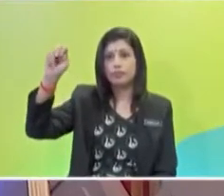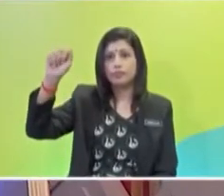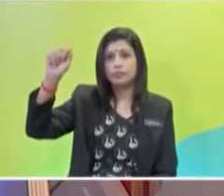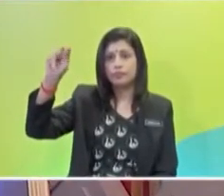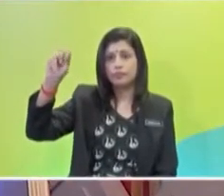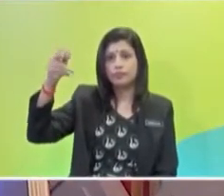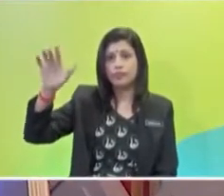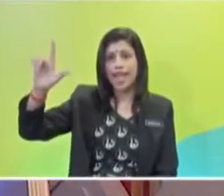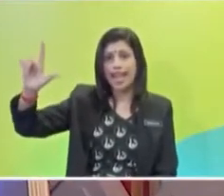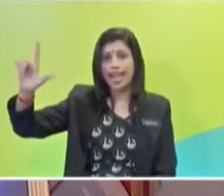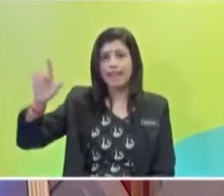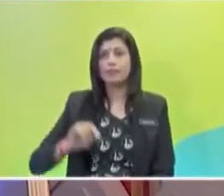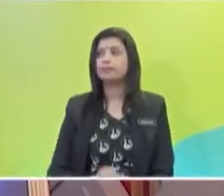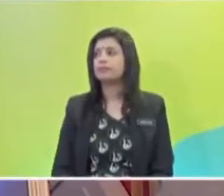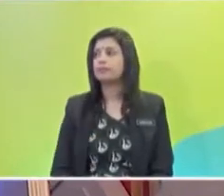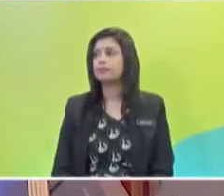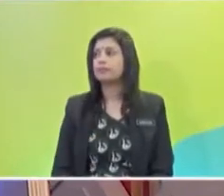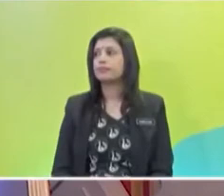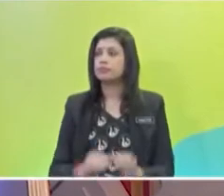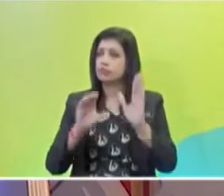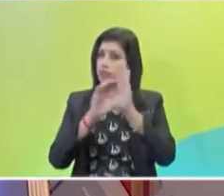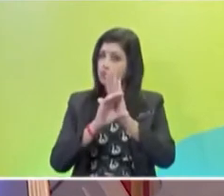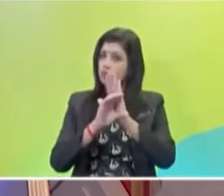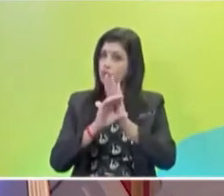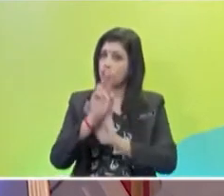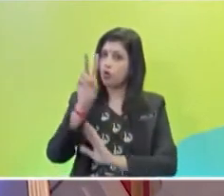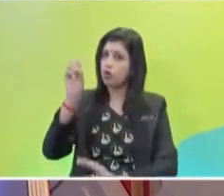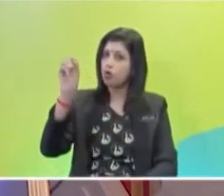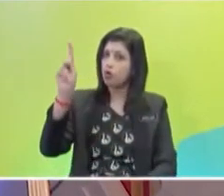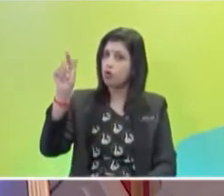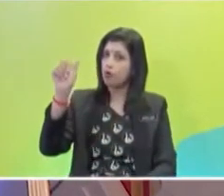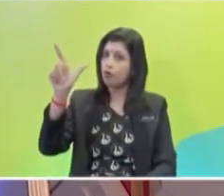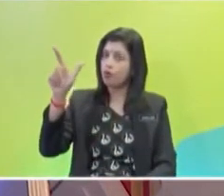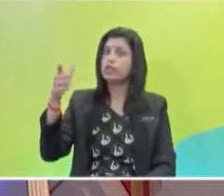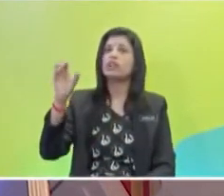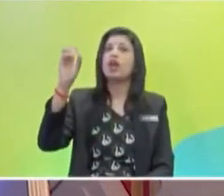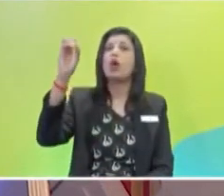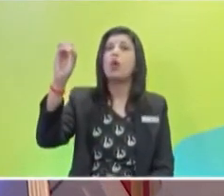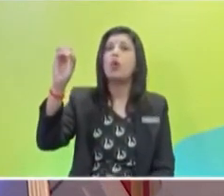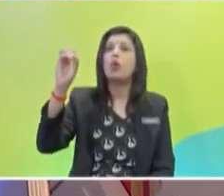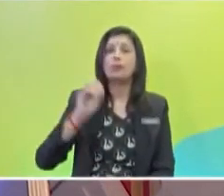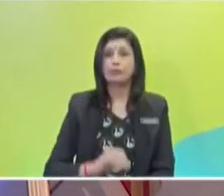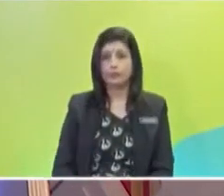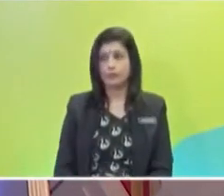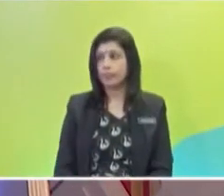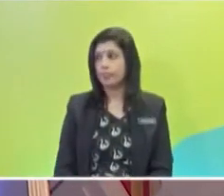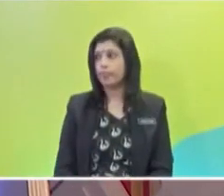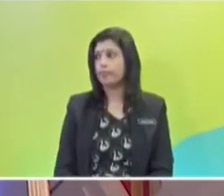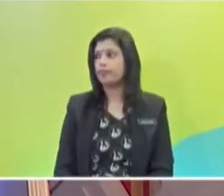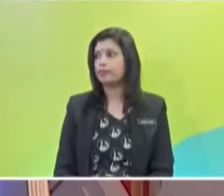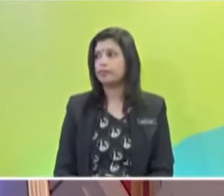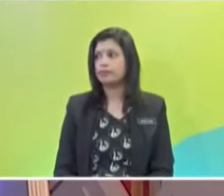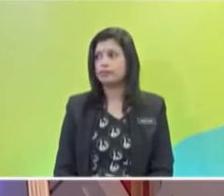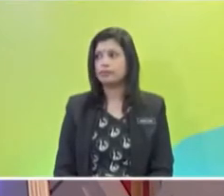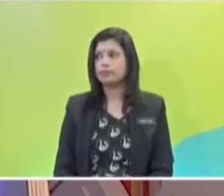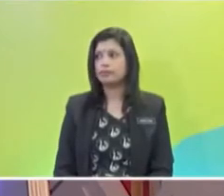Huruf vokal, cikgu letak O. Okay, sebab kita punya tema hari ini makanan. Okay. Jadi, cikgu letakkan perkataan L, O, L,